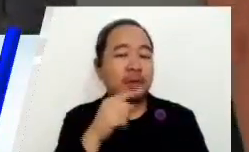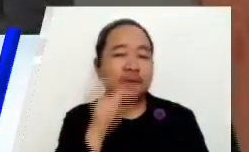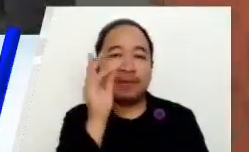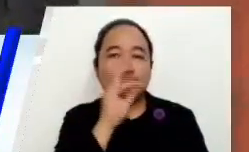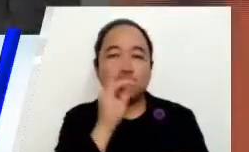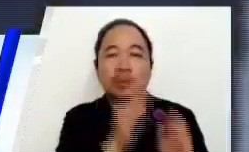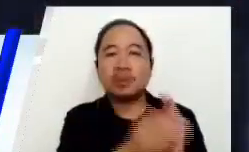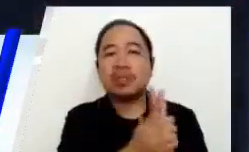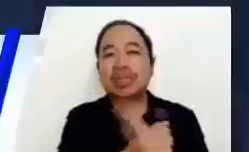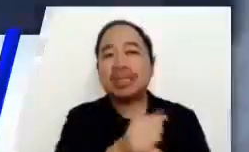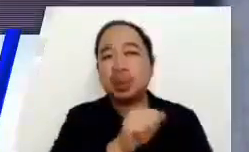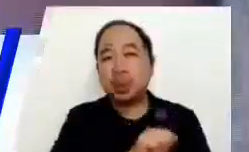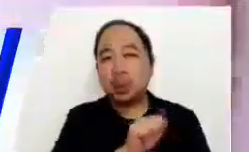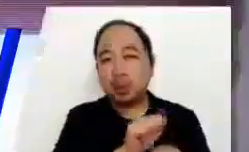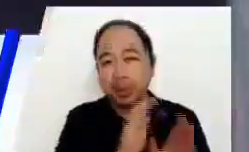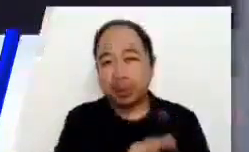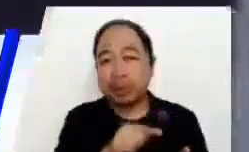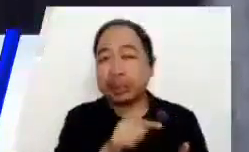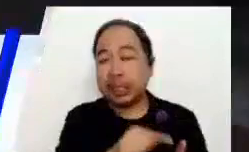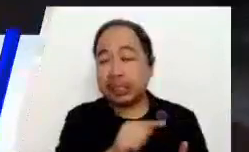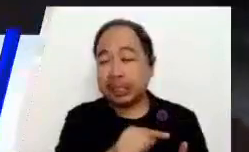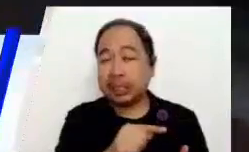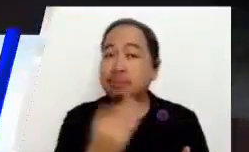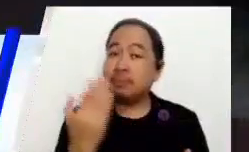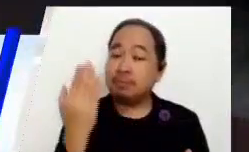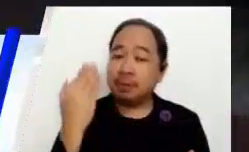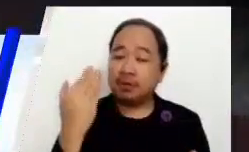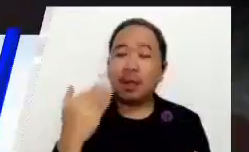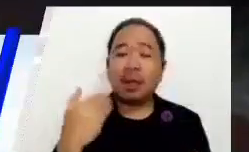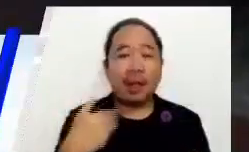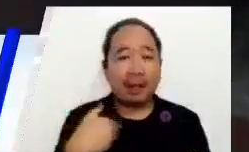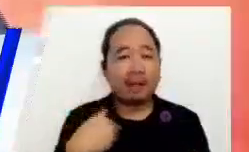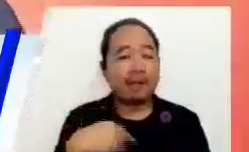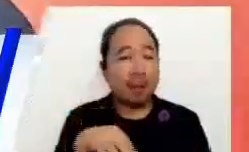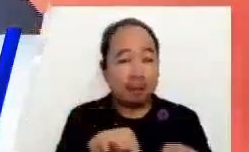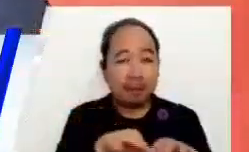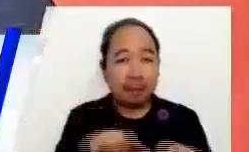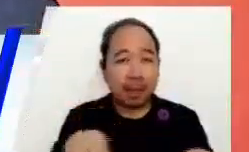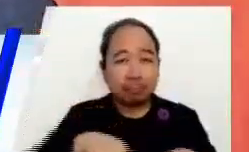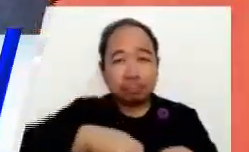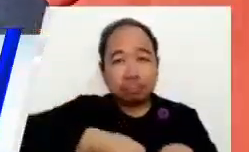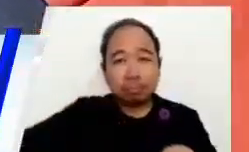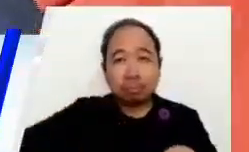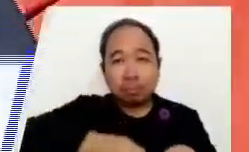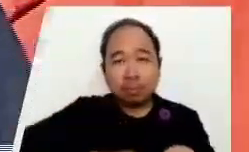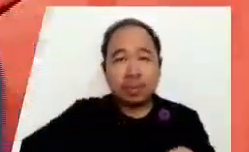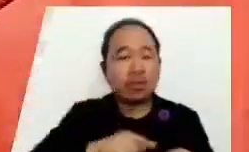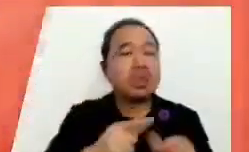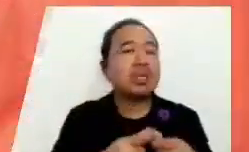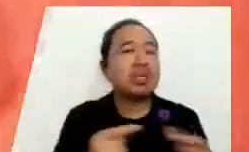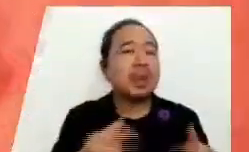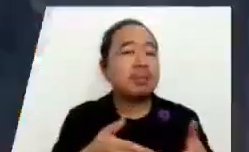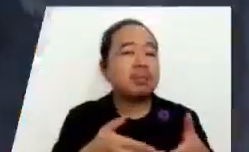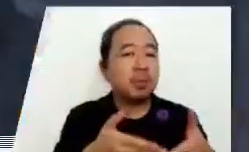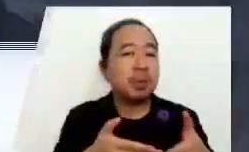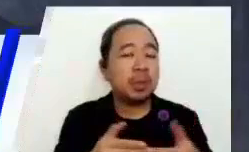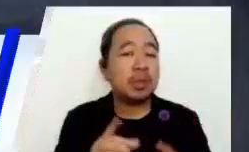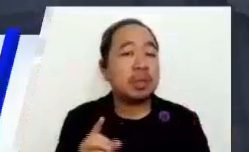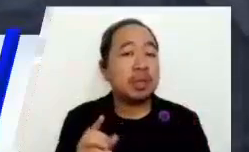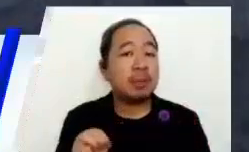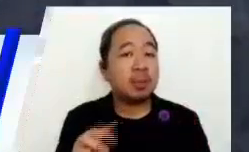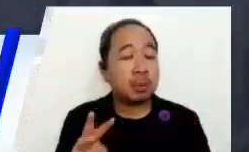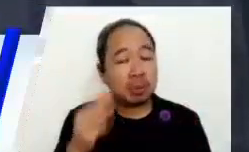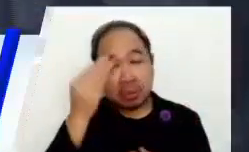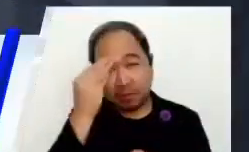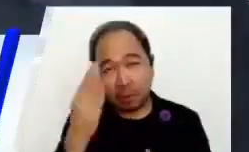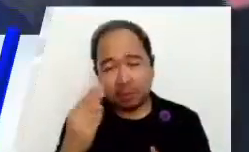ang balak ni Erwin na dating pipe fitter sa Japan-based din na barko. Sabi ng DMW, target nilang maging numero